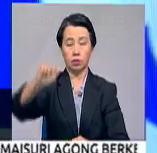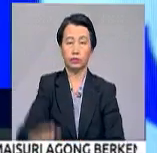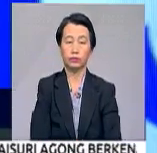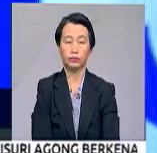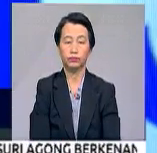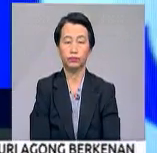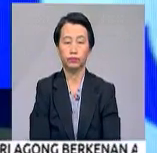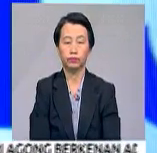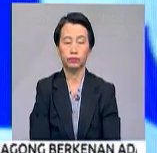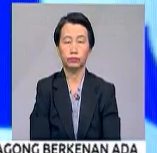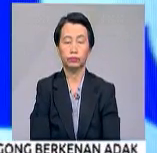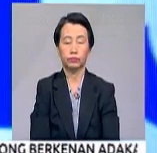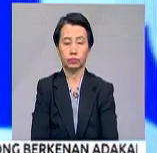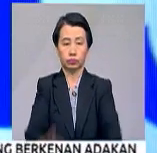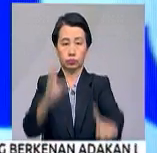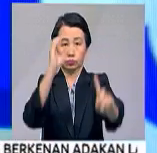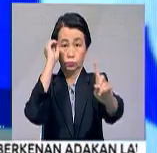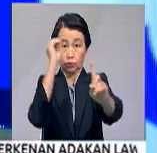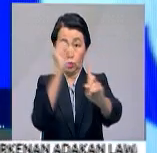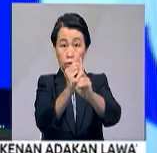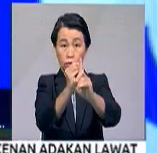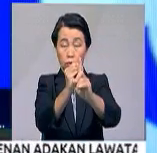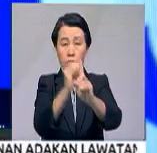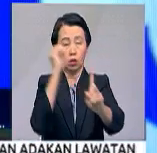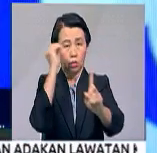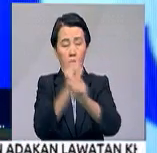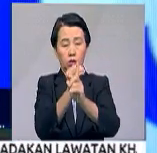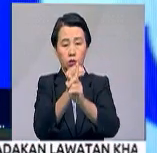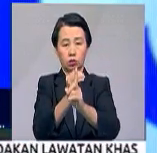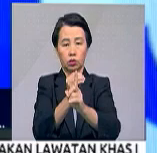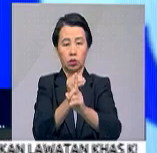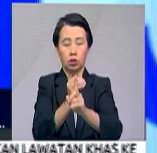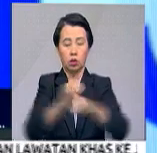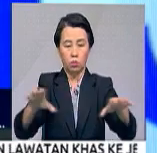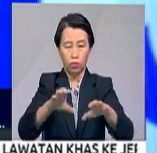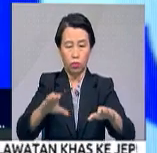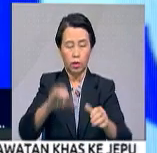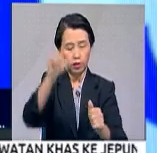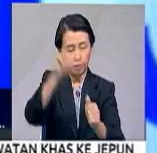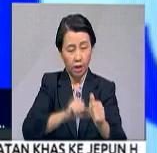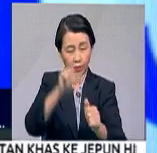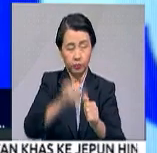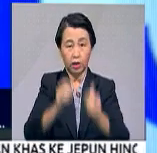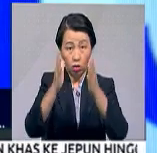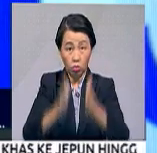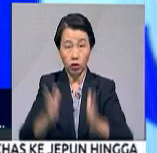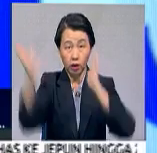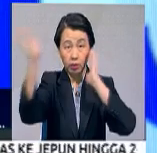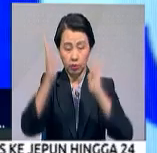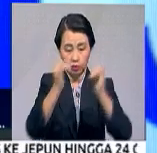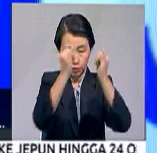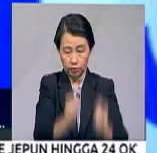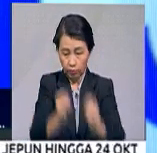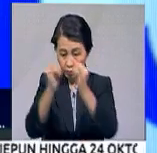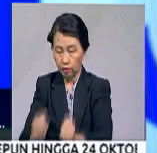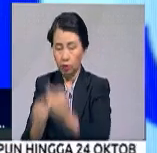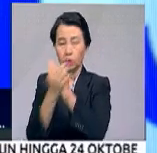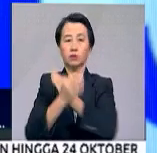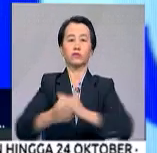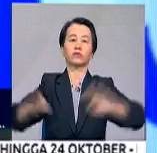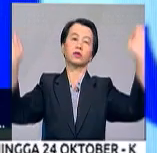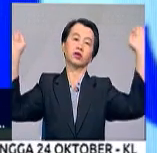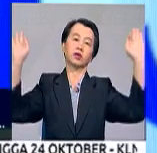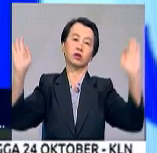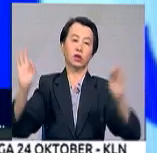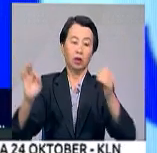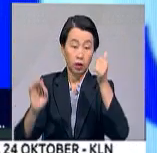The objective is to make every single Malaysian feel that he or she has